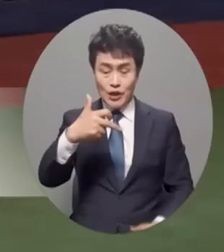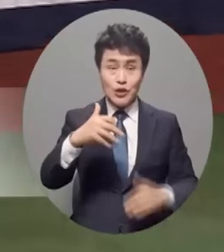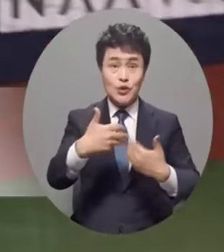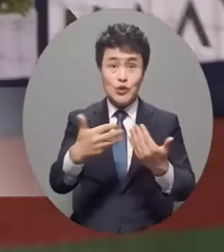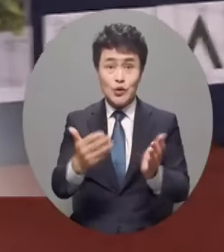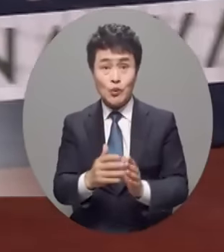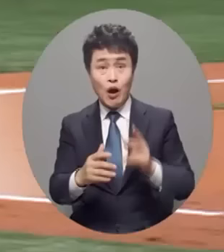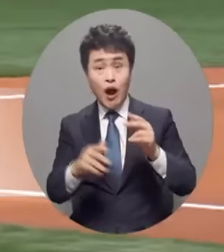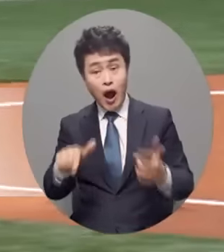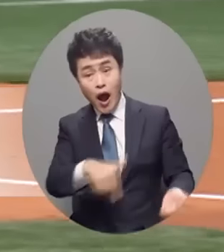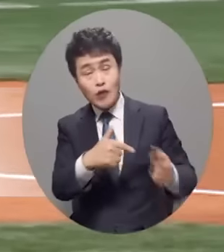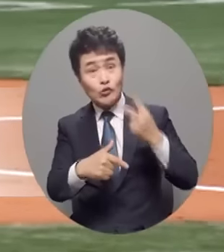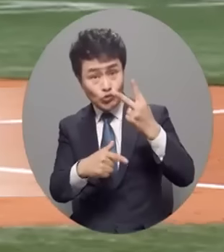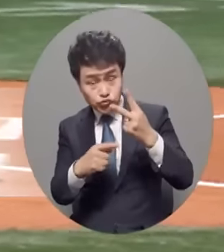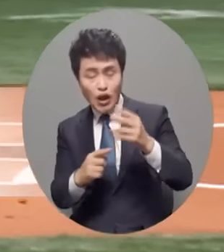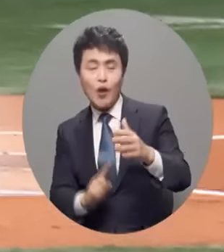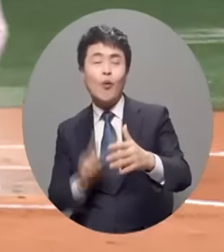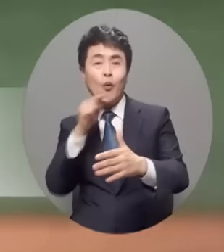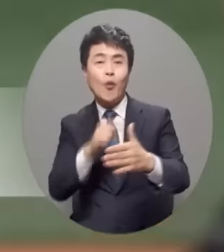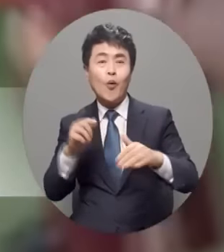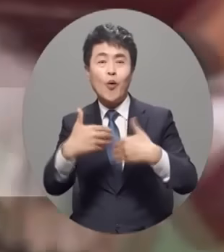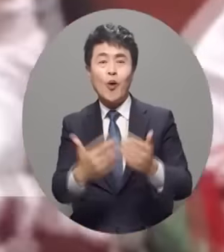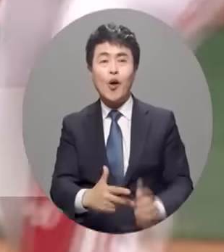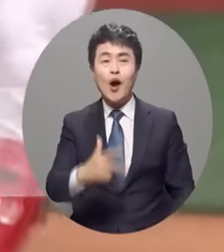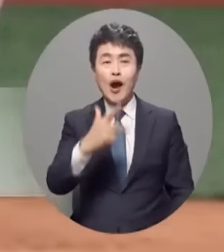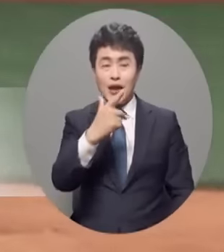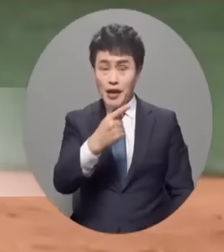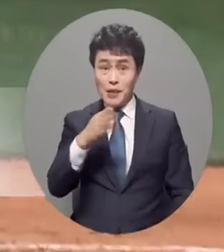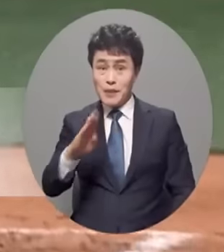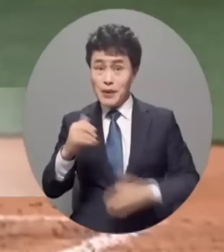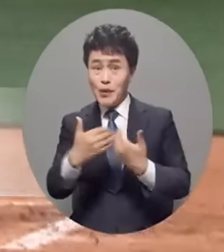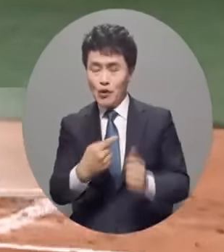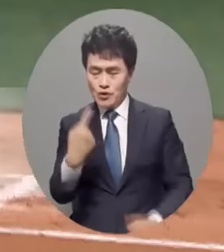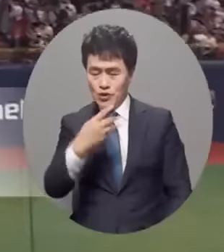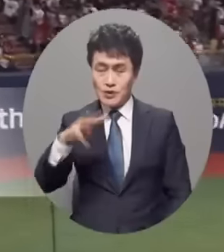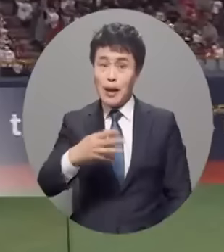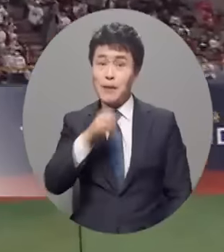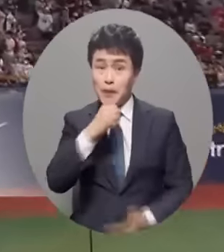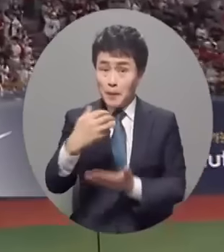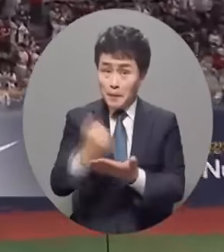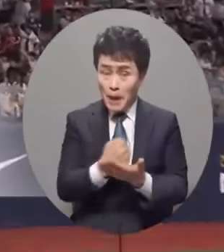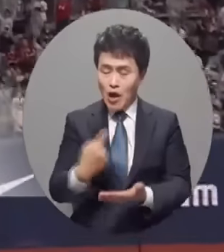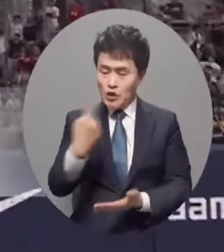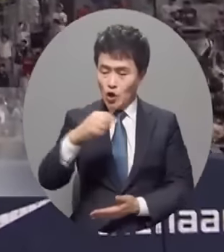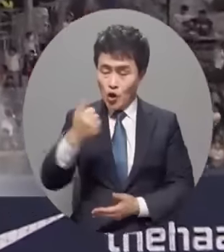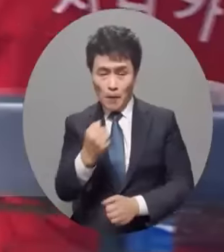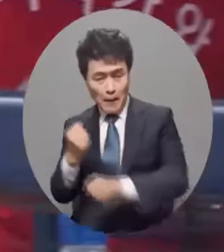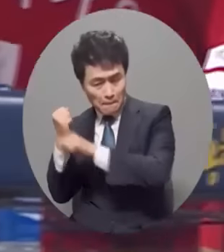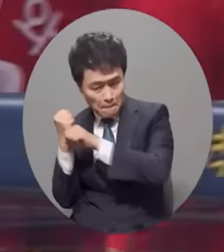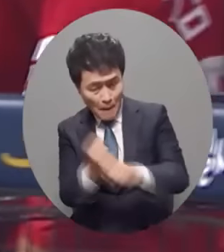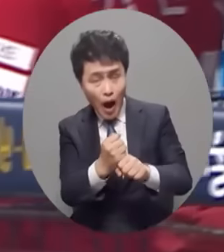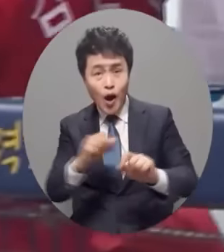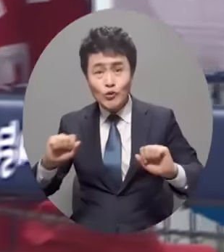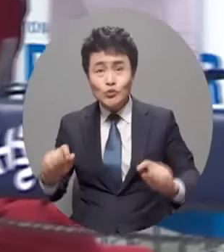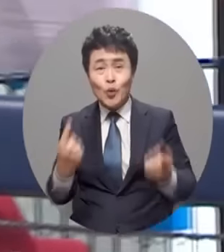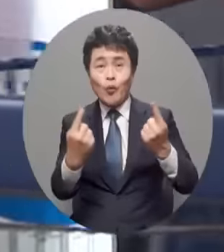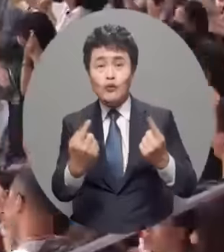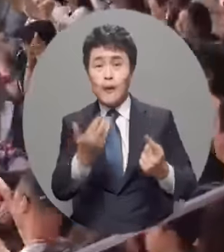2개의 홈런을 몰아쳐 KBO 역대 최초의 1,400득점과 두 번째 1,500타점 기록을 동시에